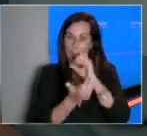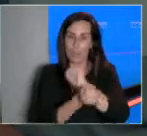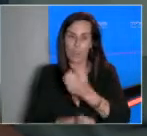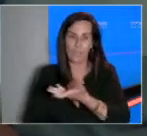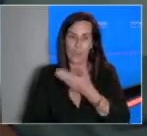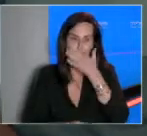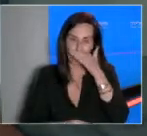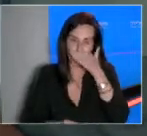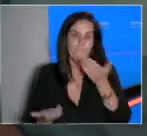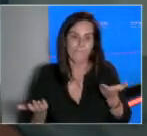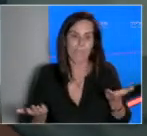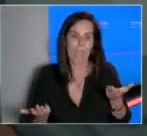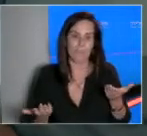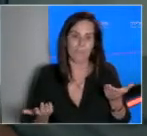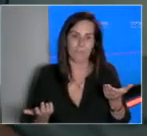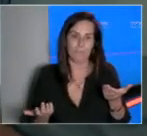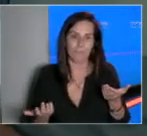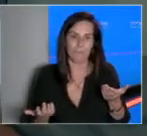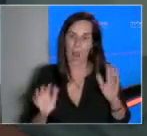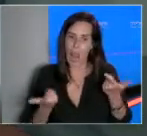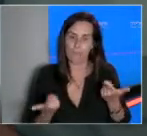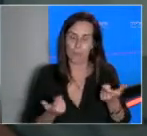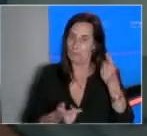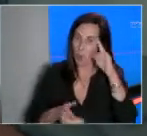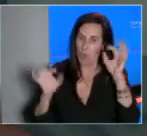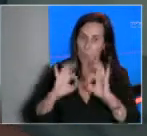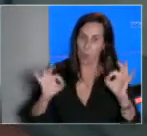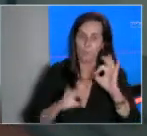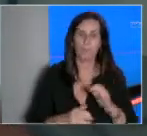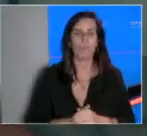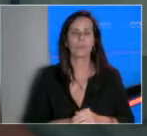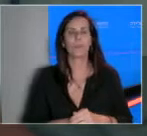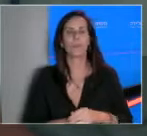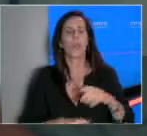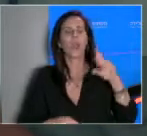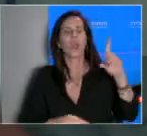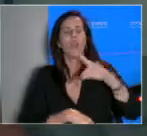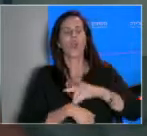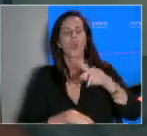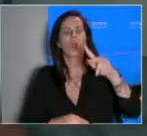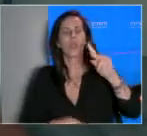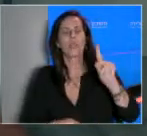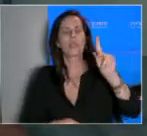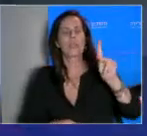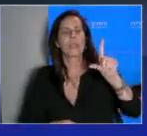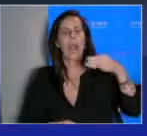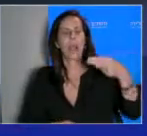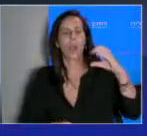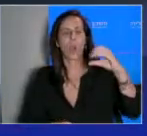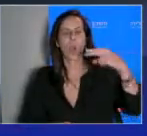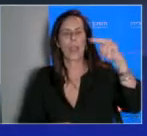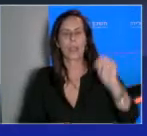בשבי, ו... למה? ולא יודעים עוד כלום. אני רוצה רגע לדבר עם דוקטור דקלה כהן. דקלה, ערב טוב, מה שלומך?